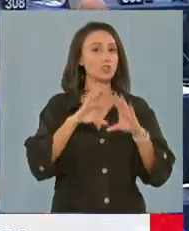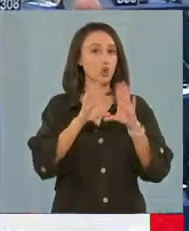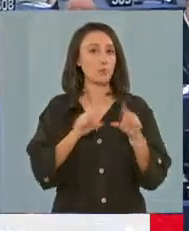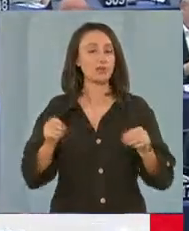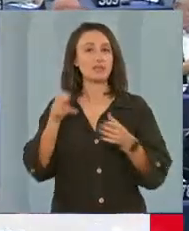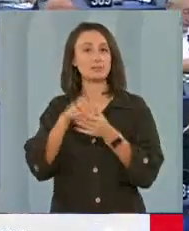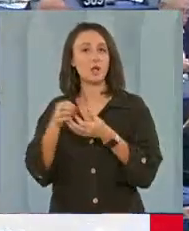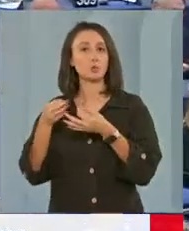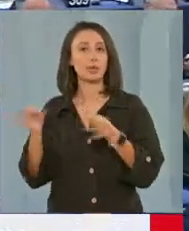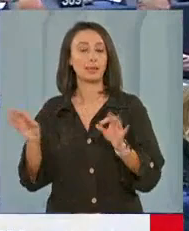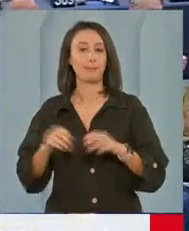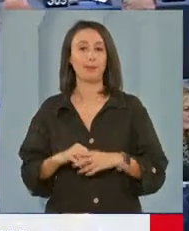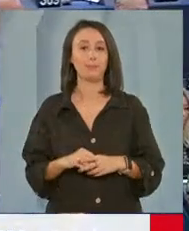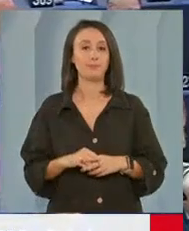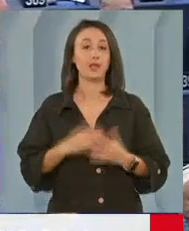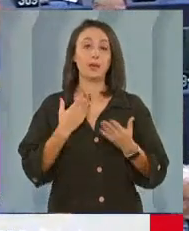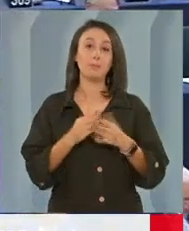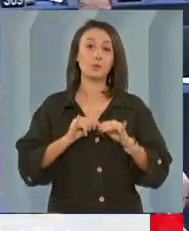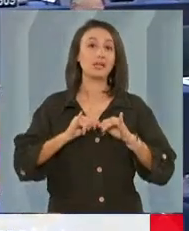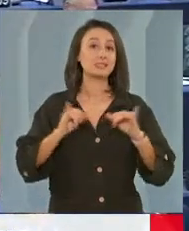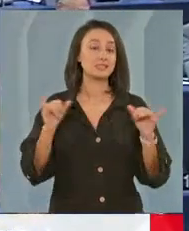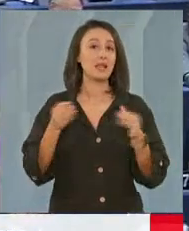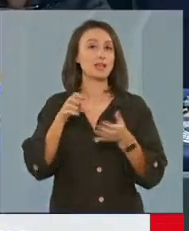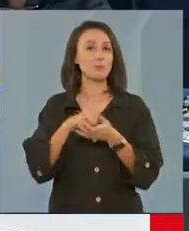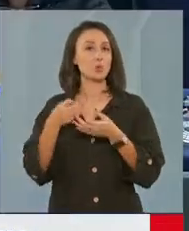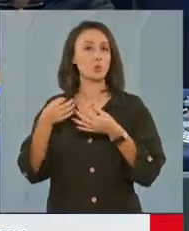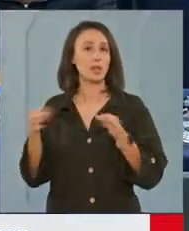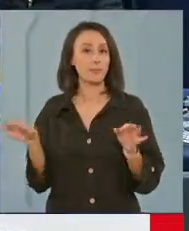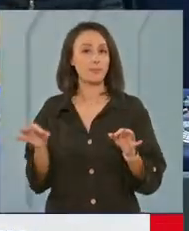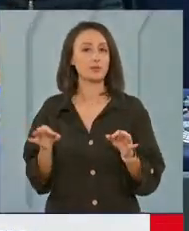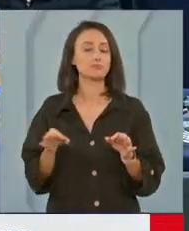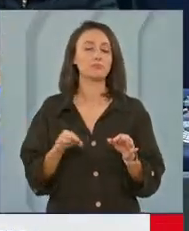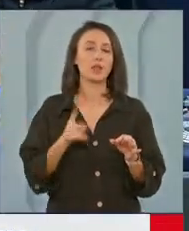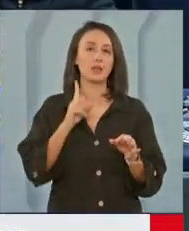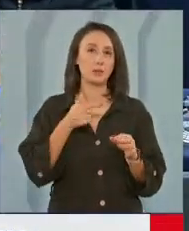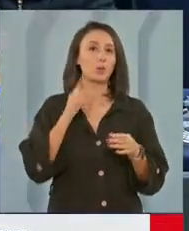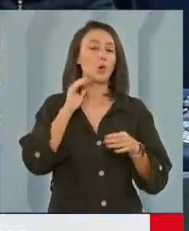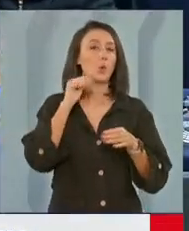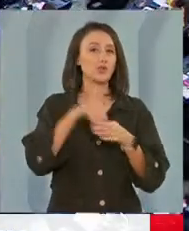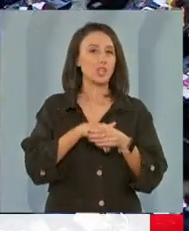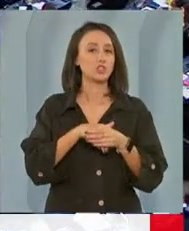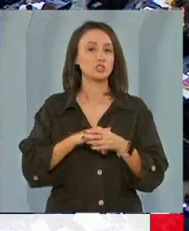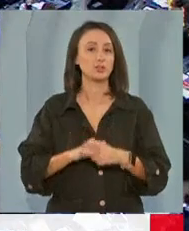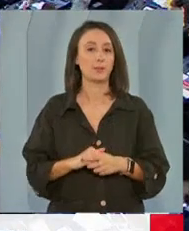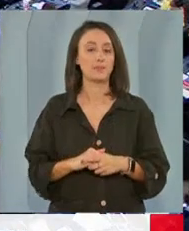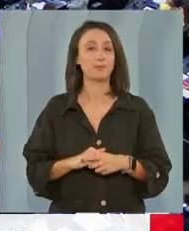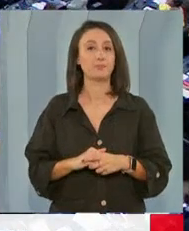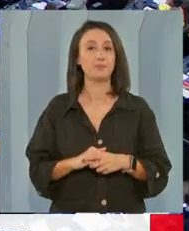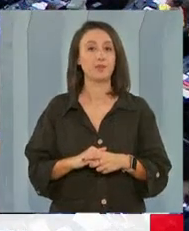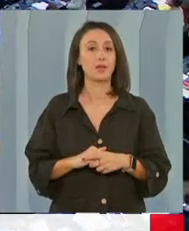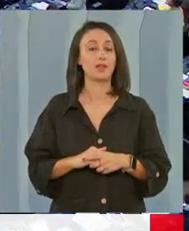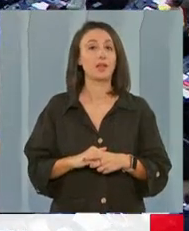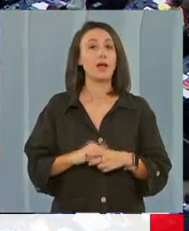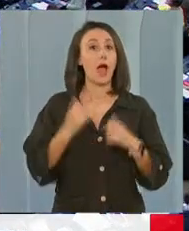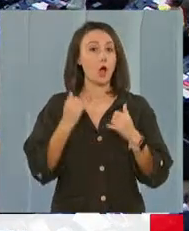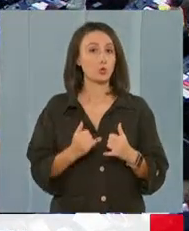de liberă circulație. Pentru extinderea spațiului Schengen este nevoie însă de o decizie cu unanimitate a Consiliului UE. În prezent, dintre